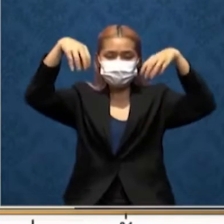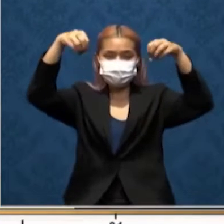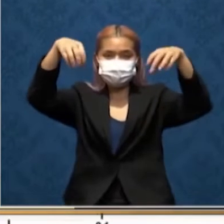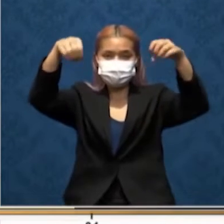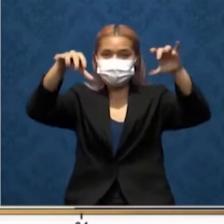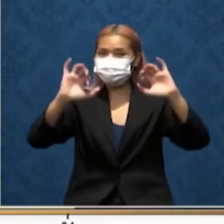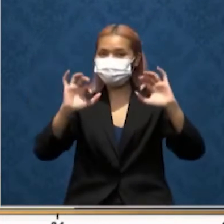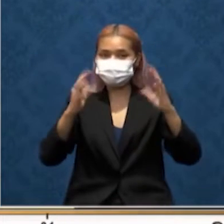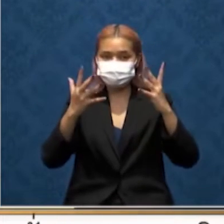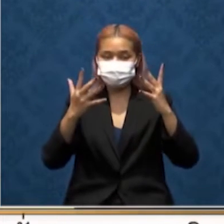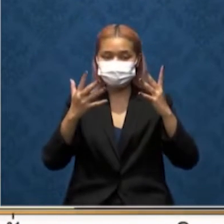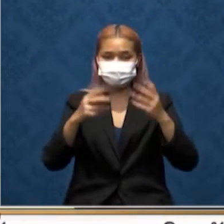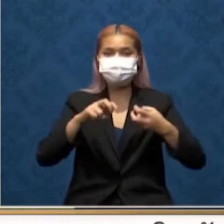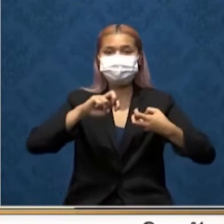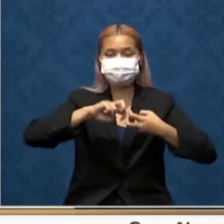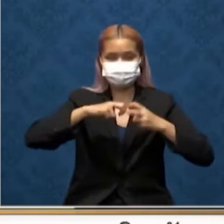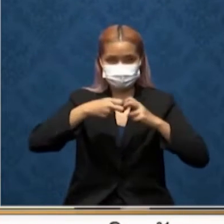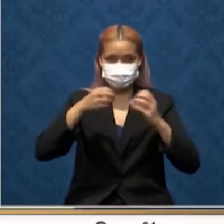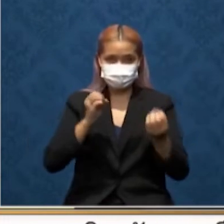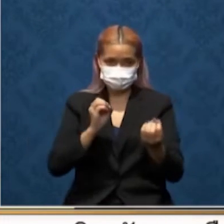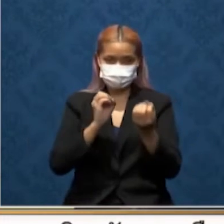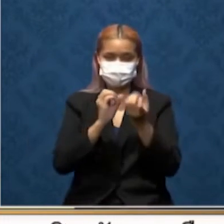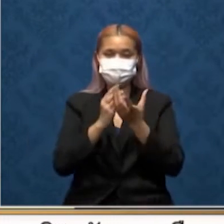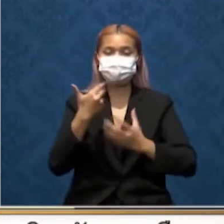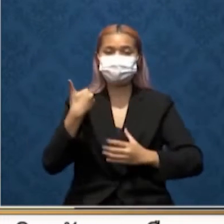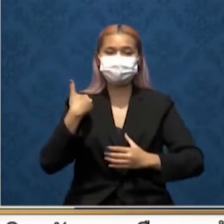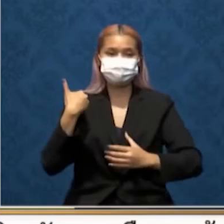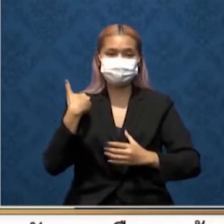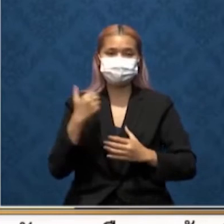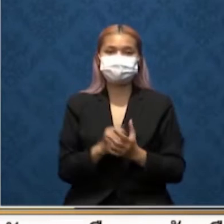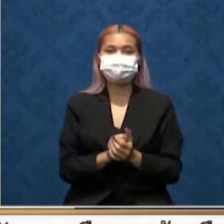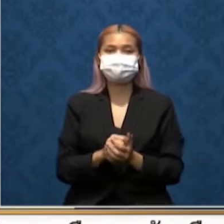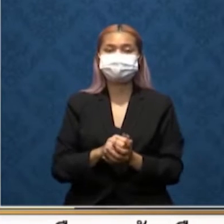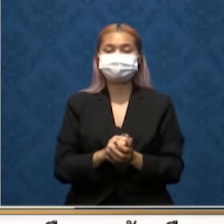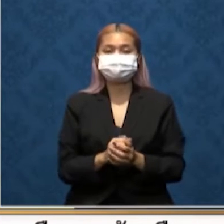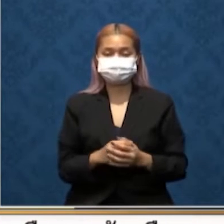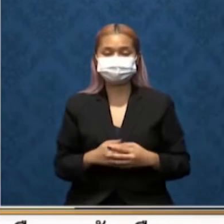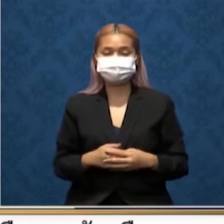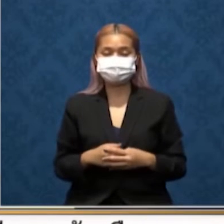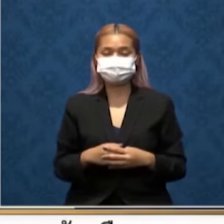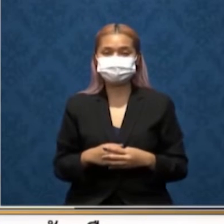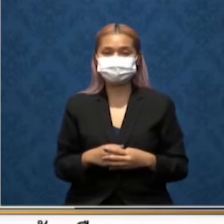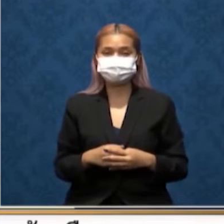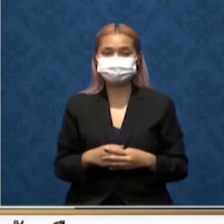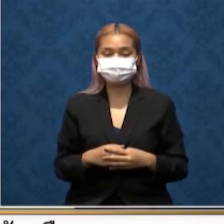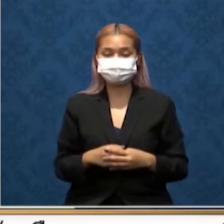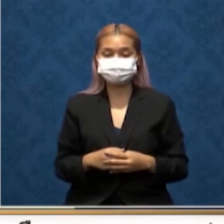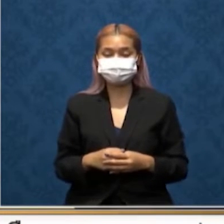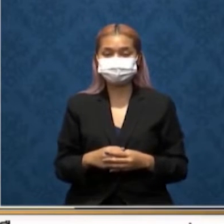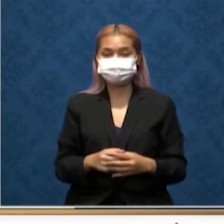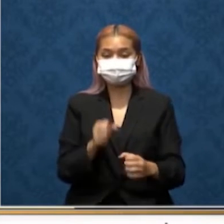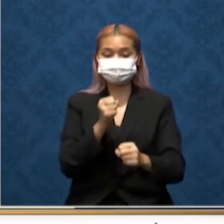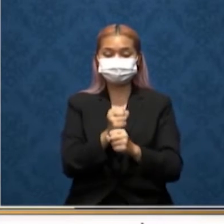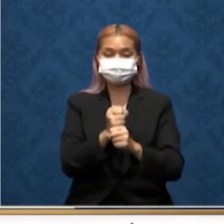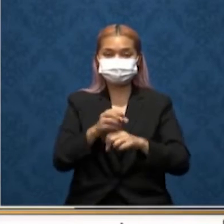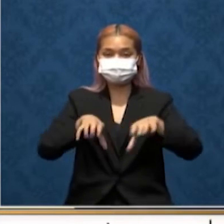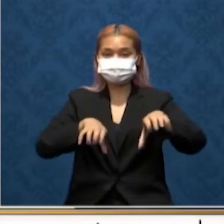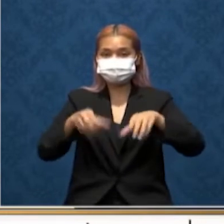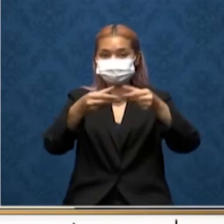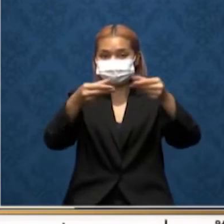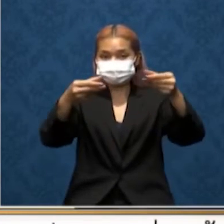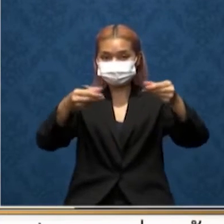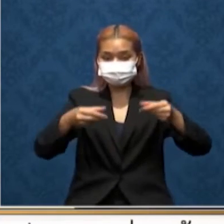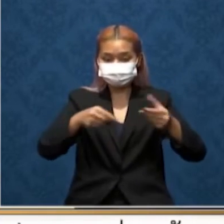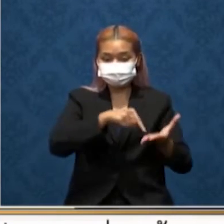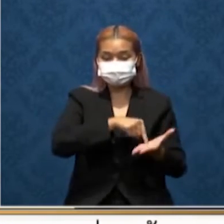นหน้าค่ายนเรศวรเส้นหน้าอบต.วัดจันทร์แล้วก็เลียบทางรถไฟจากสนามบินไปถึงบึงพระนะครับผมทำหนังสือถึงการไฟฟ้าส่วนภูมิภาคแล้วแต่ว่